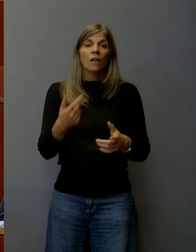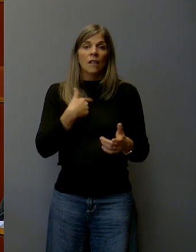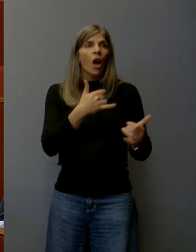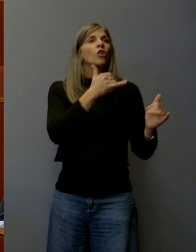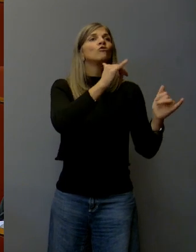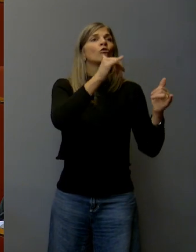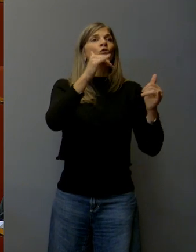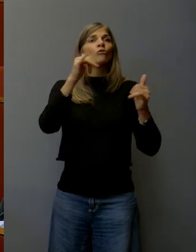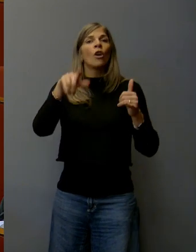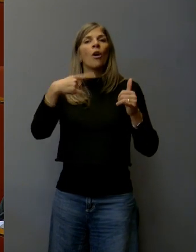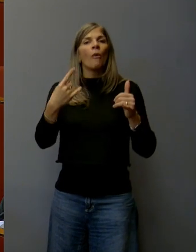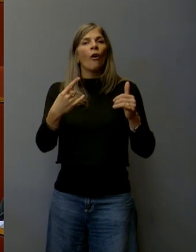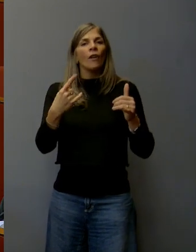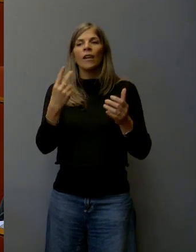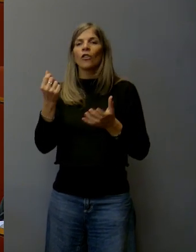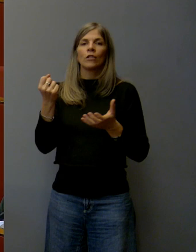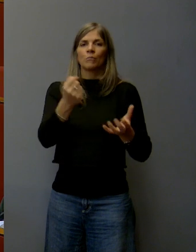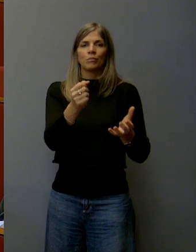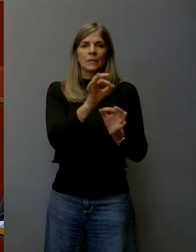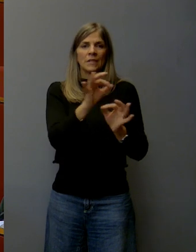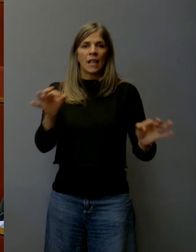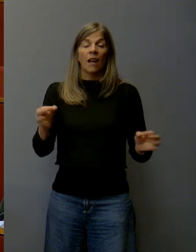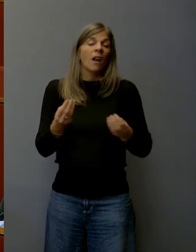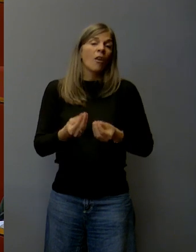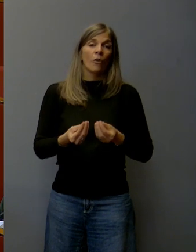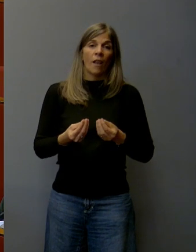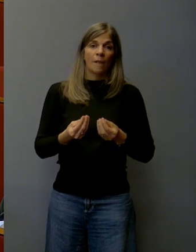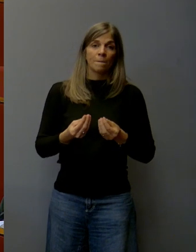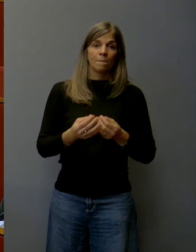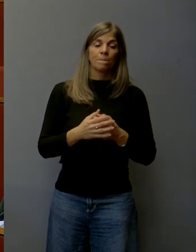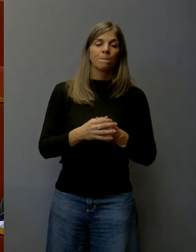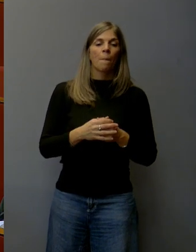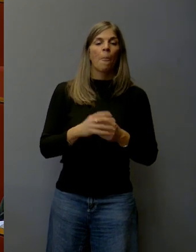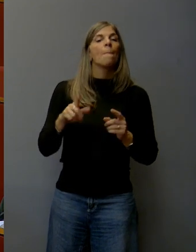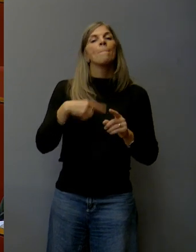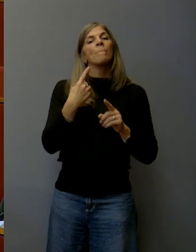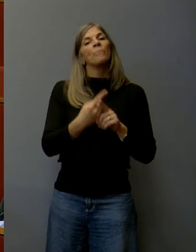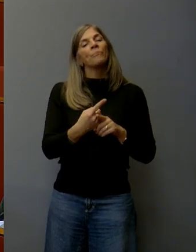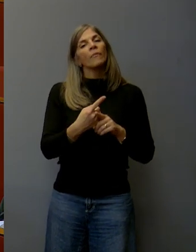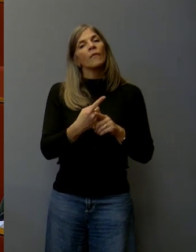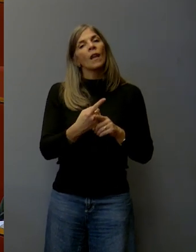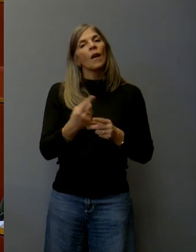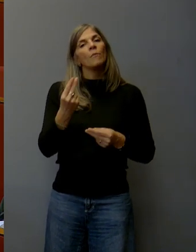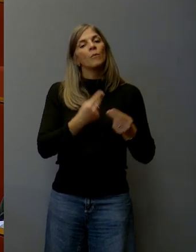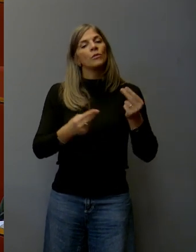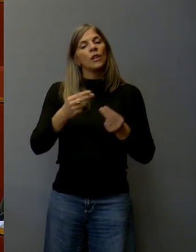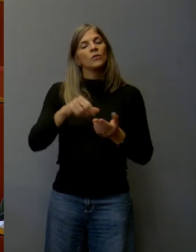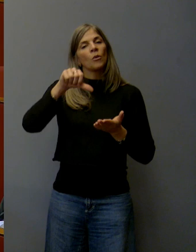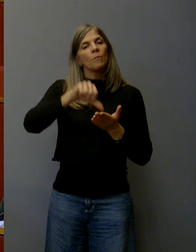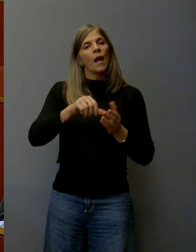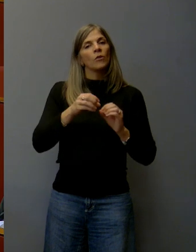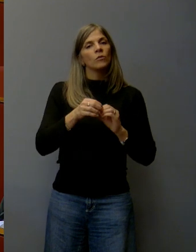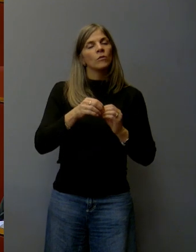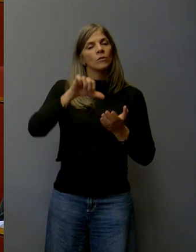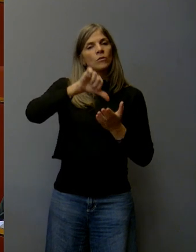sul piano decentramento culturale della città dirò di più i piani di decentramento culturale della città non